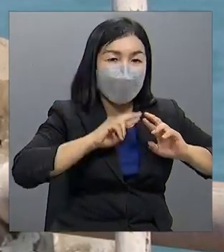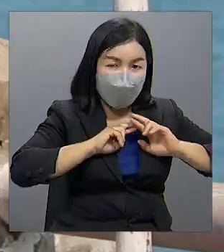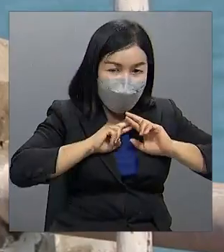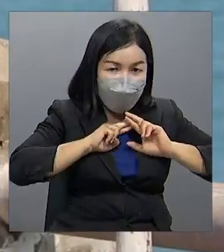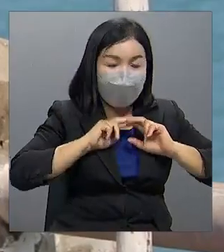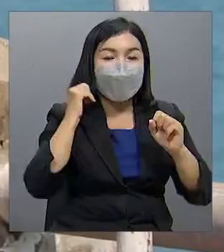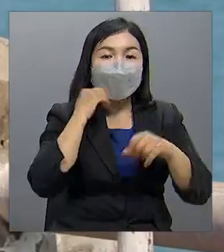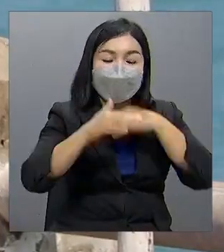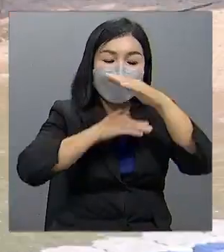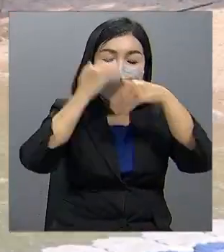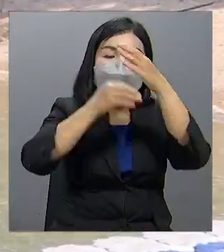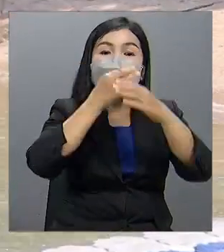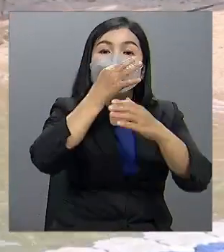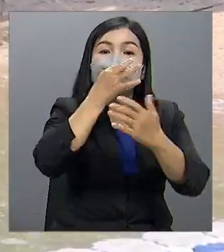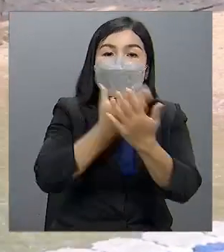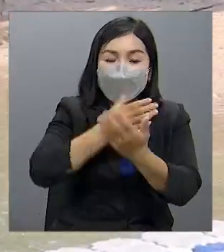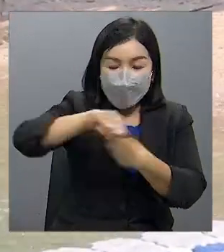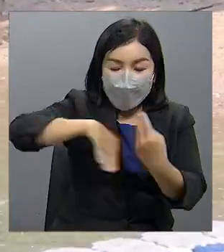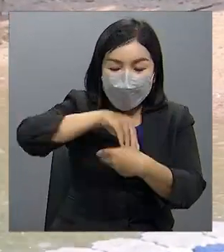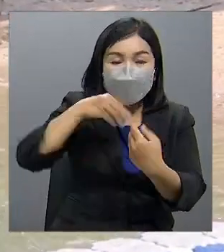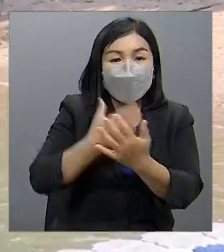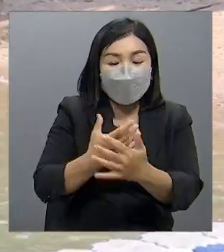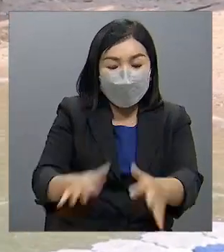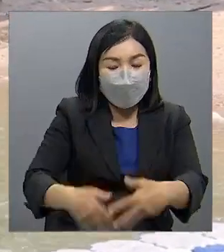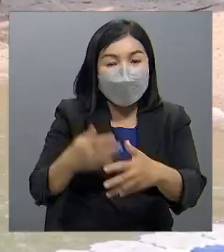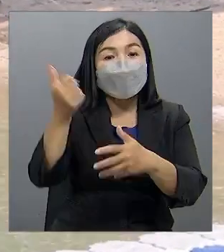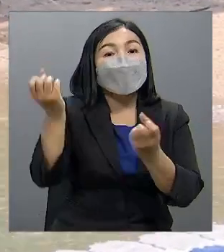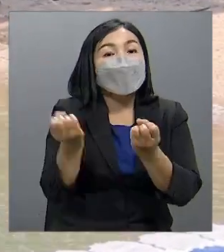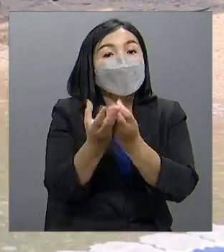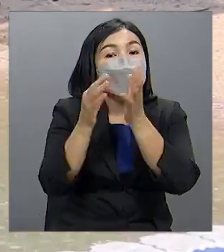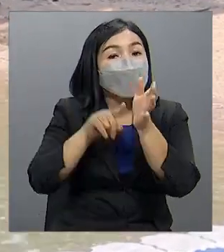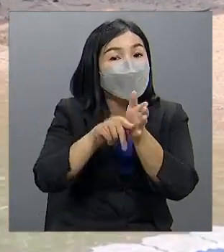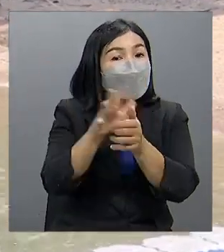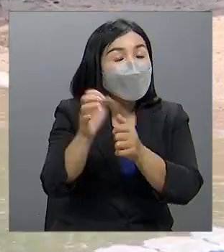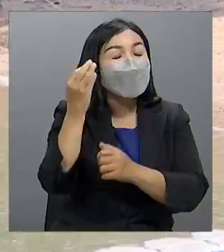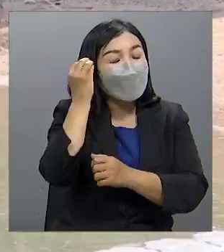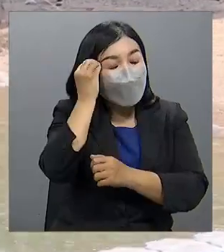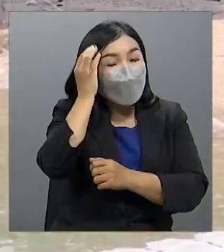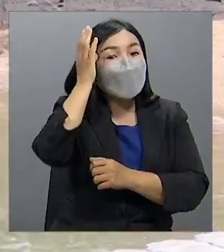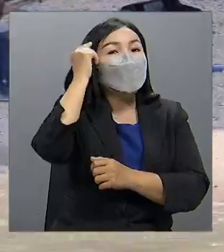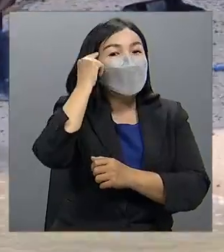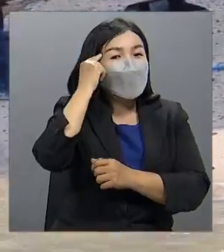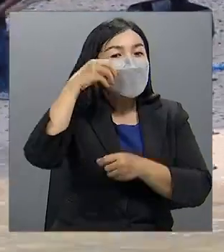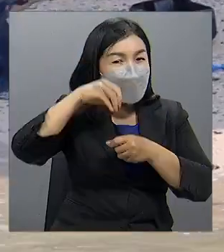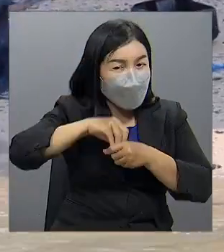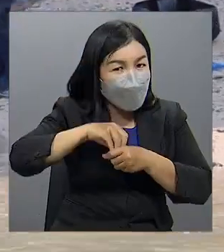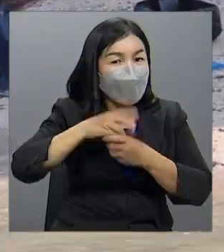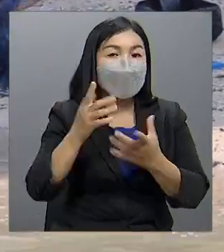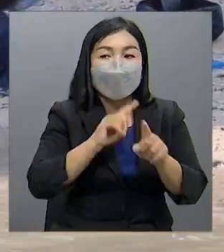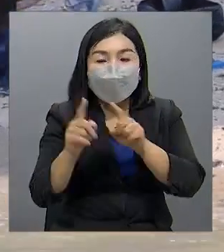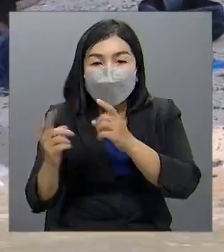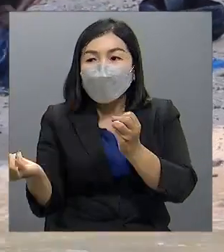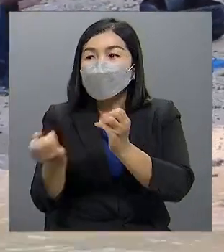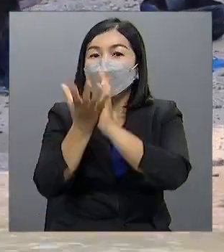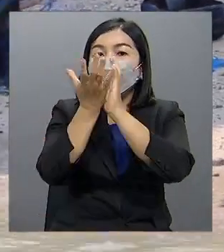ายได้ในยามวิกฤตนั่นเองนะคะก็ต้องบอกว่ามีความรู้ติดตัวกลัวอะไรเนาะถึงยามคับขันก็นำความรู้นั้นมาใช้